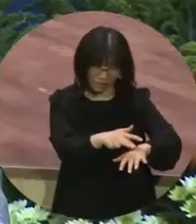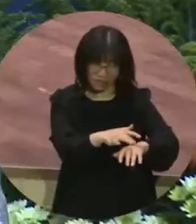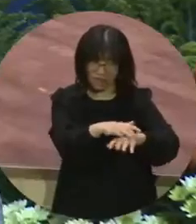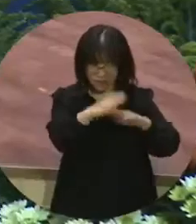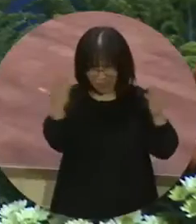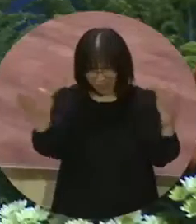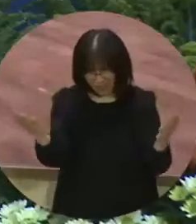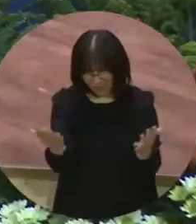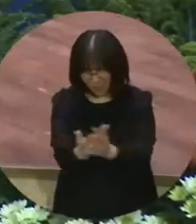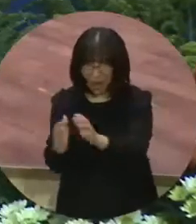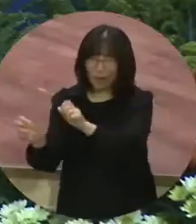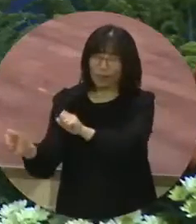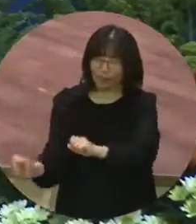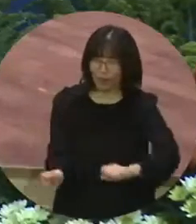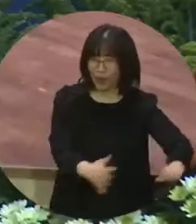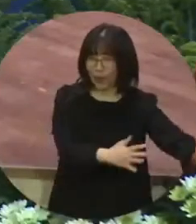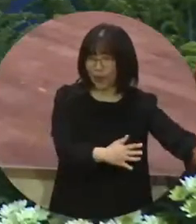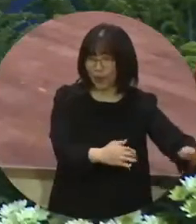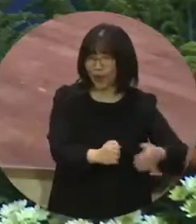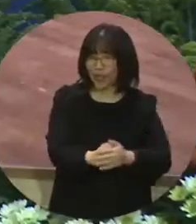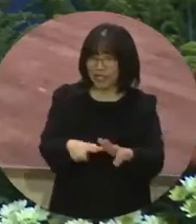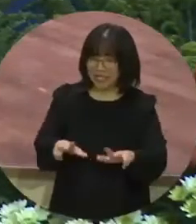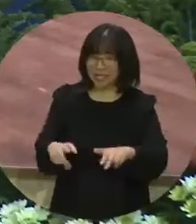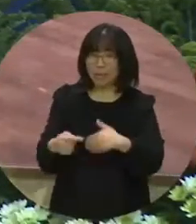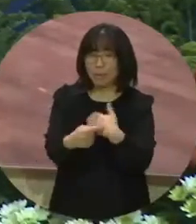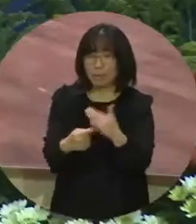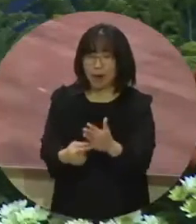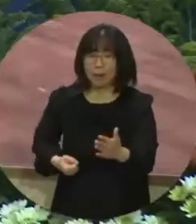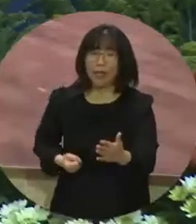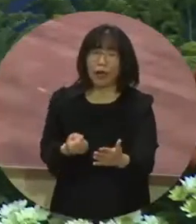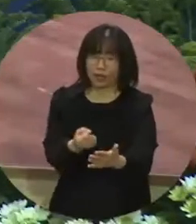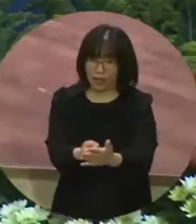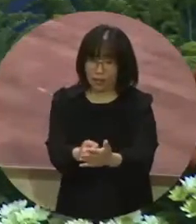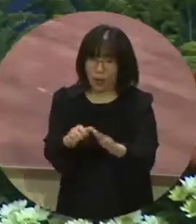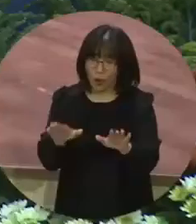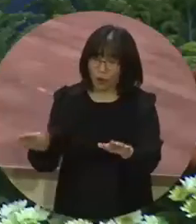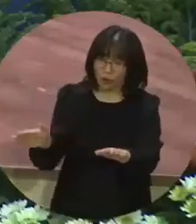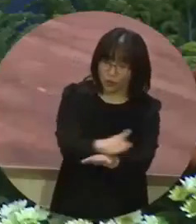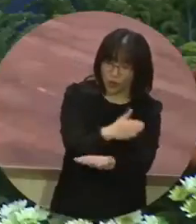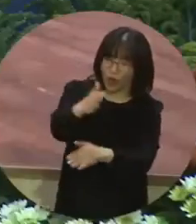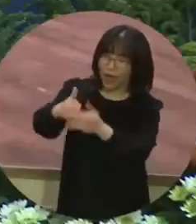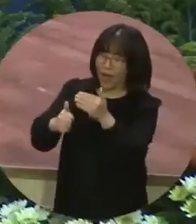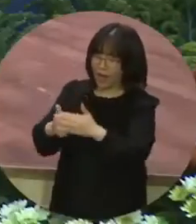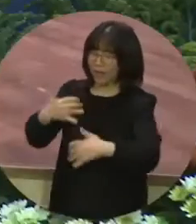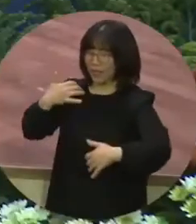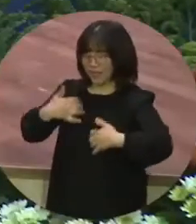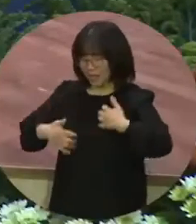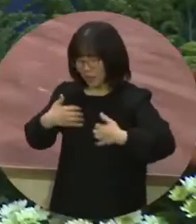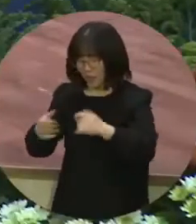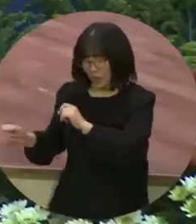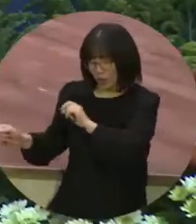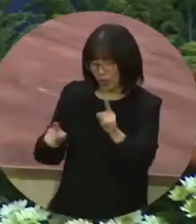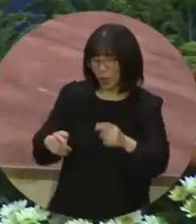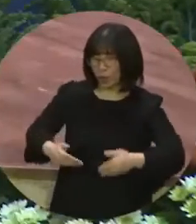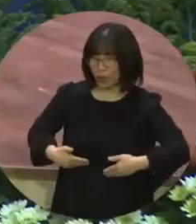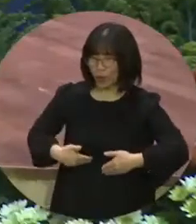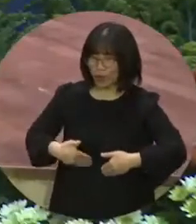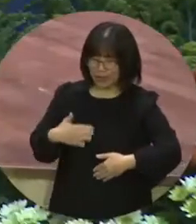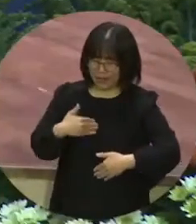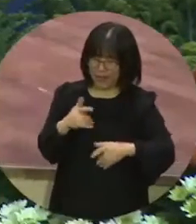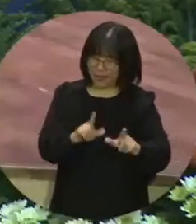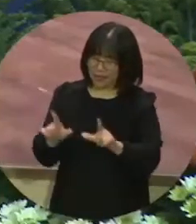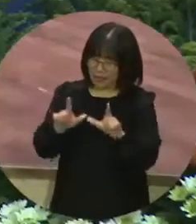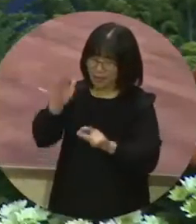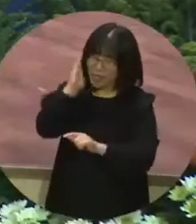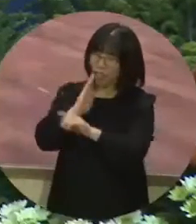다 속지 마시고 이 시간 결단하시고 오늘부터는 기쁨을 회복해야 되겠다. 내 삶을 천국으로 만들어야